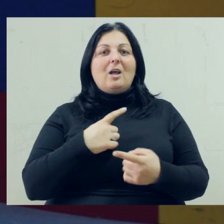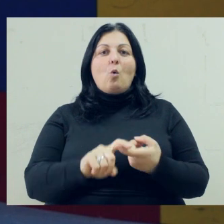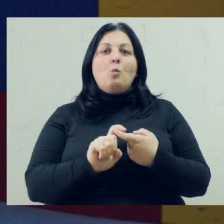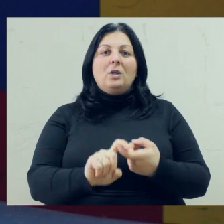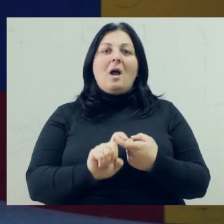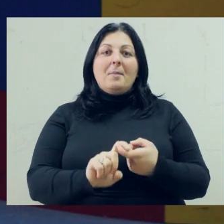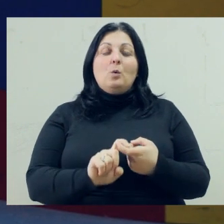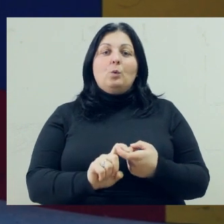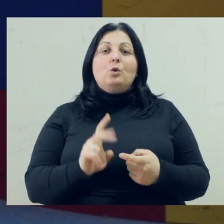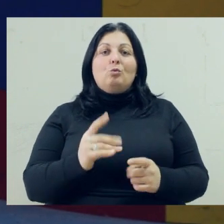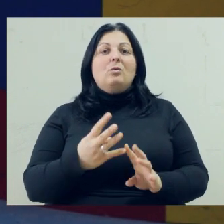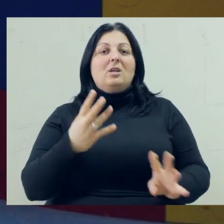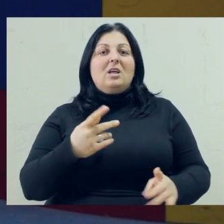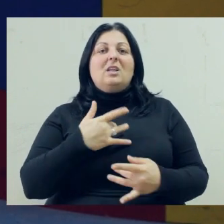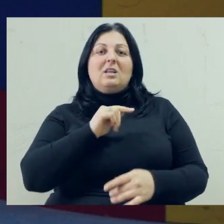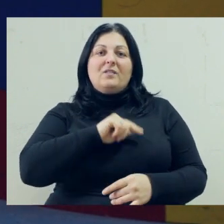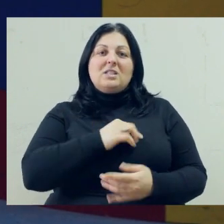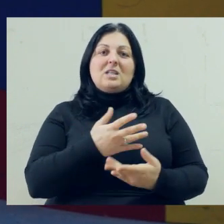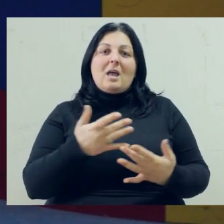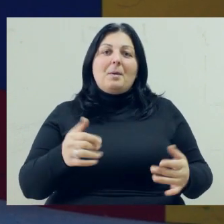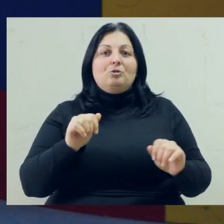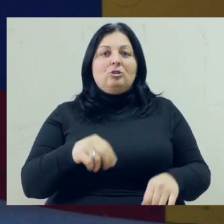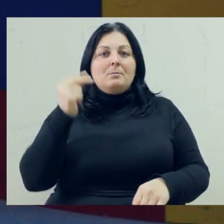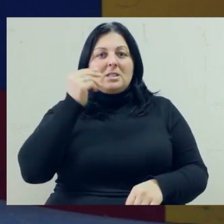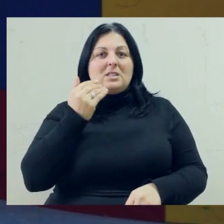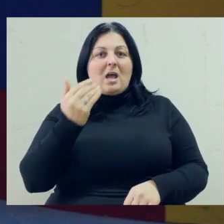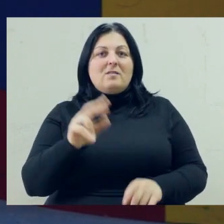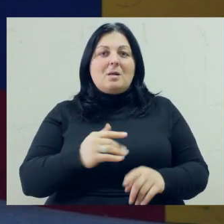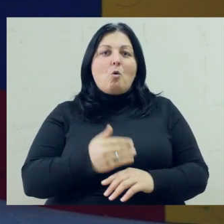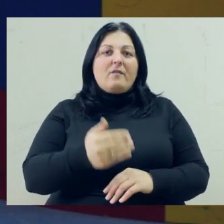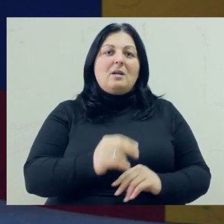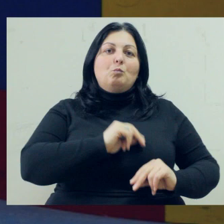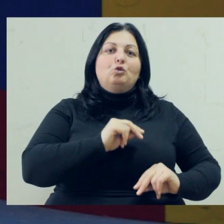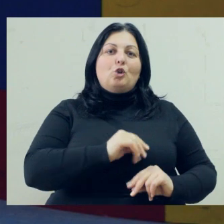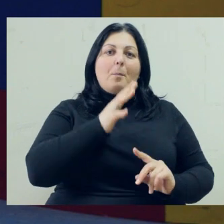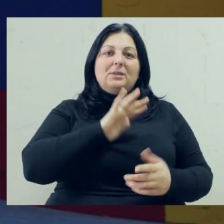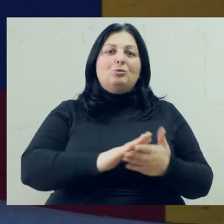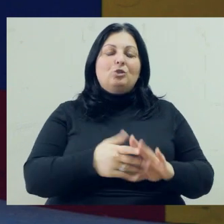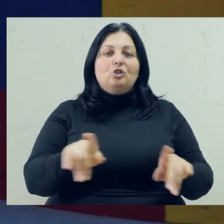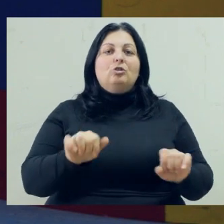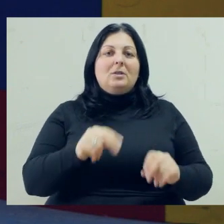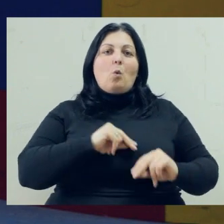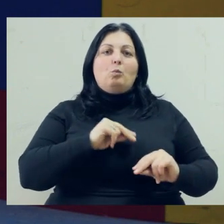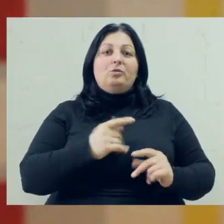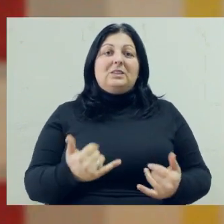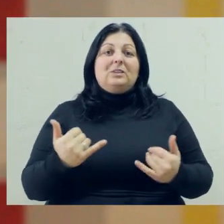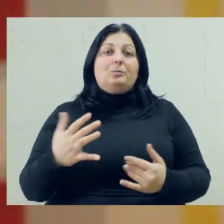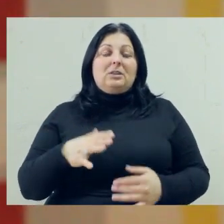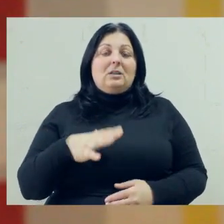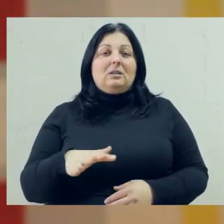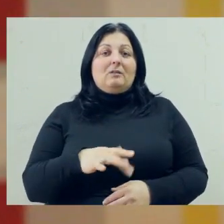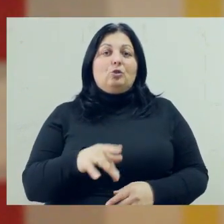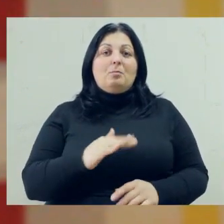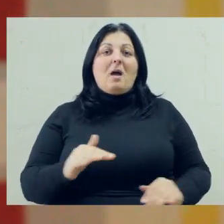იყოს ძალიან კომუნიკაბელური, თუმცა რიგი თვისებები შეიძლება სწავლის ან მოგვიანებით მუშაობის პროცესში მას გამოუმუშავდეს.